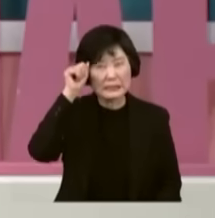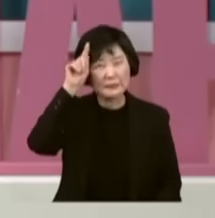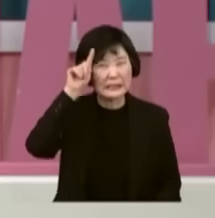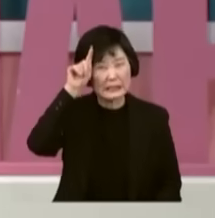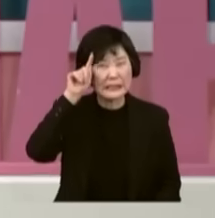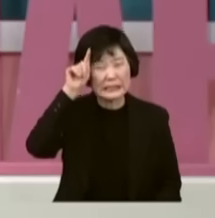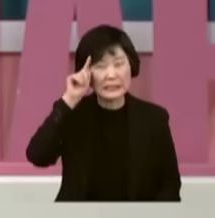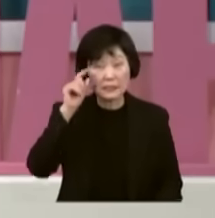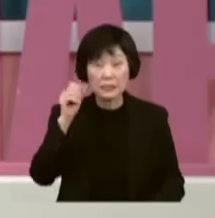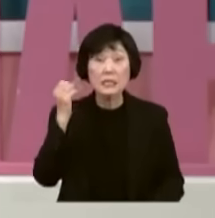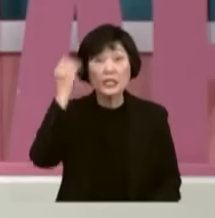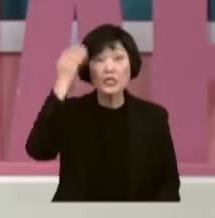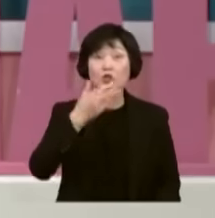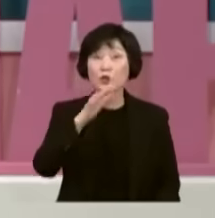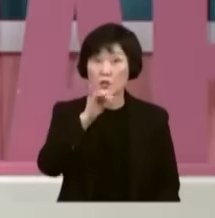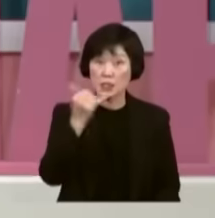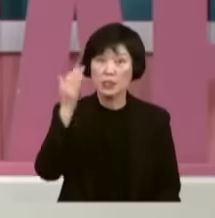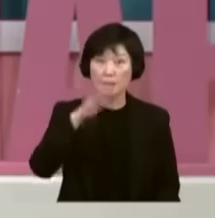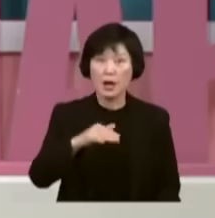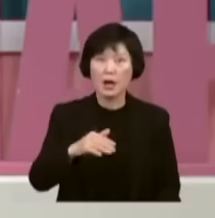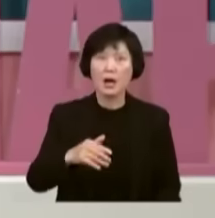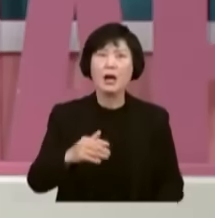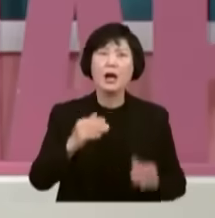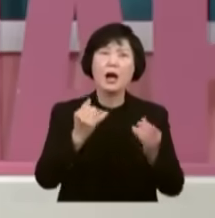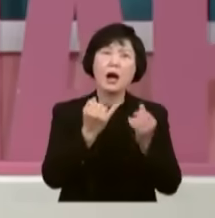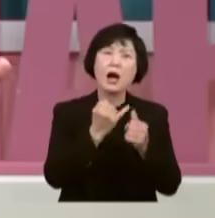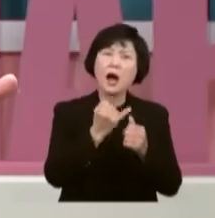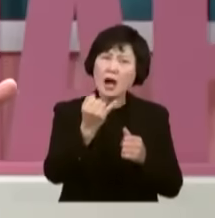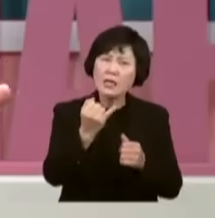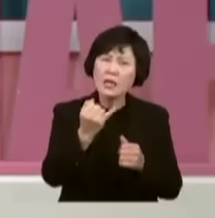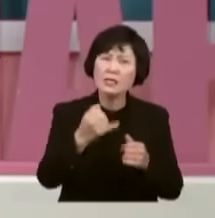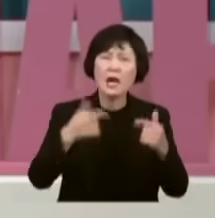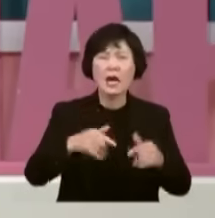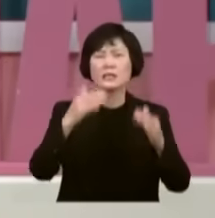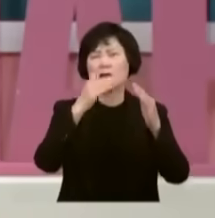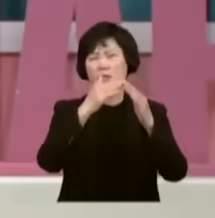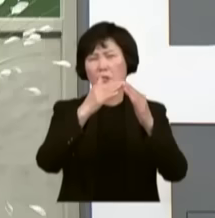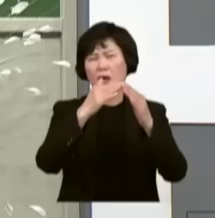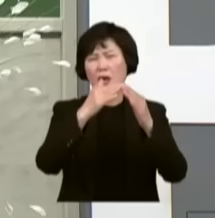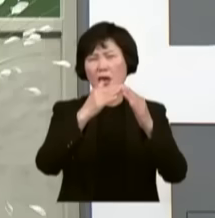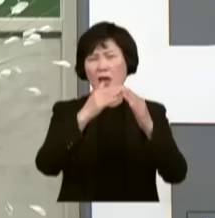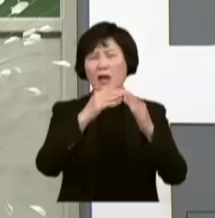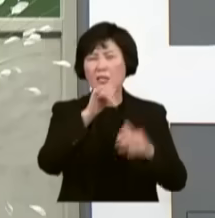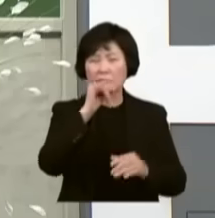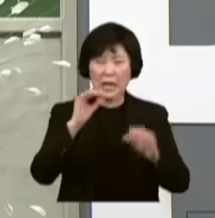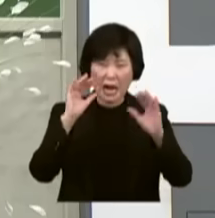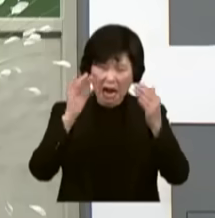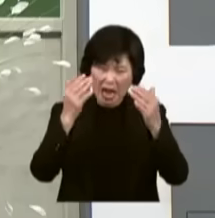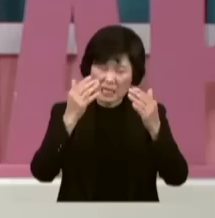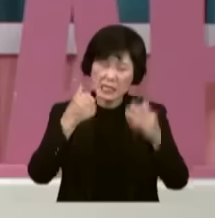그 모든 걸 다 엎어가지고 정리하면서 매일 보냈던 거야. 아~ 애를 그리워하면서 얘를